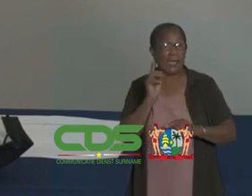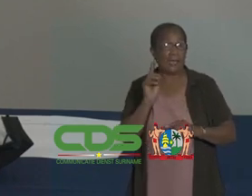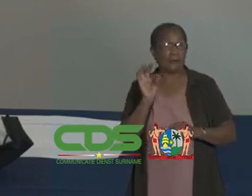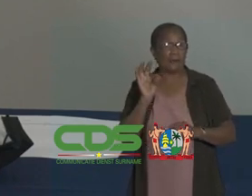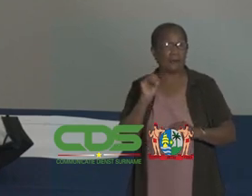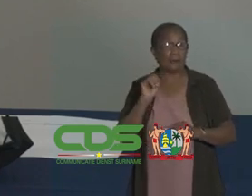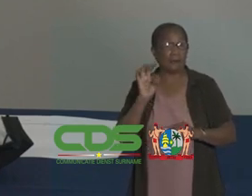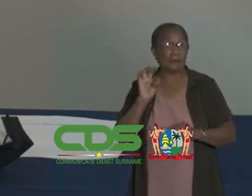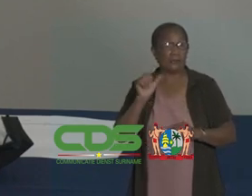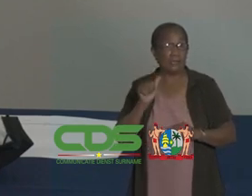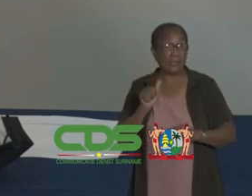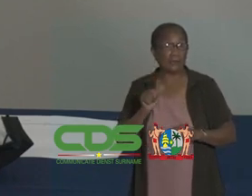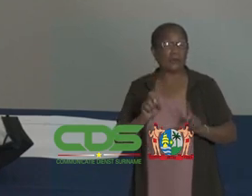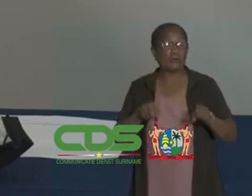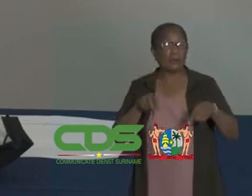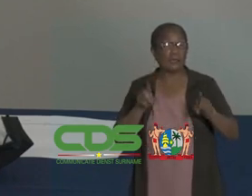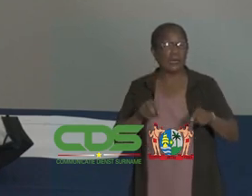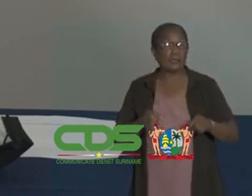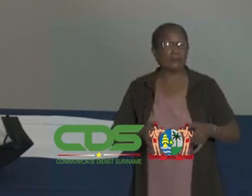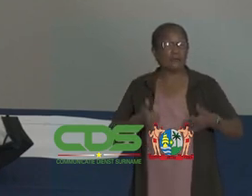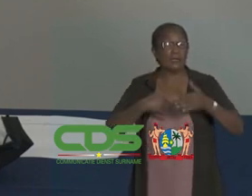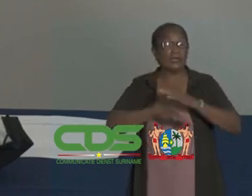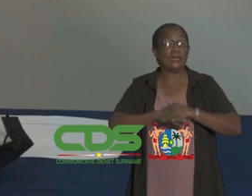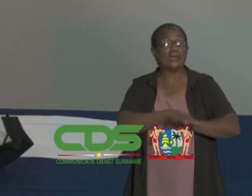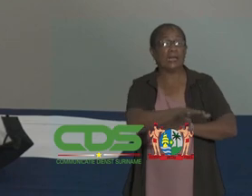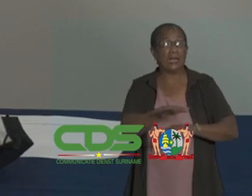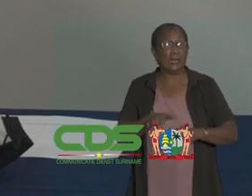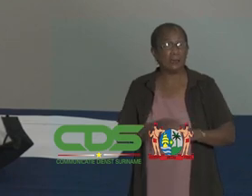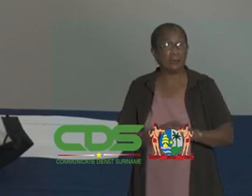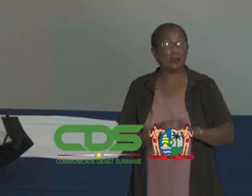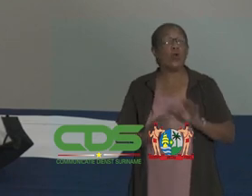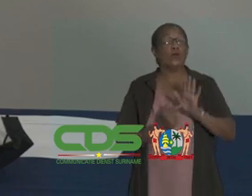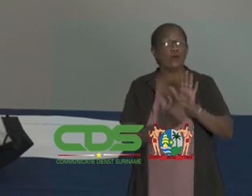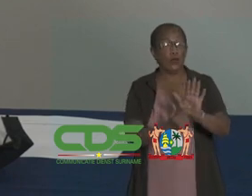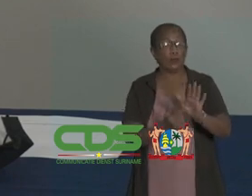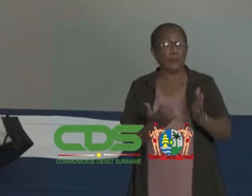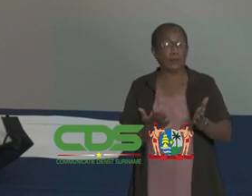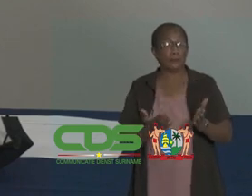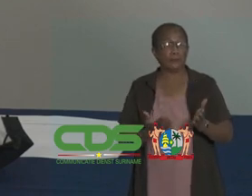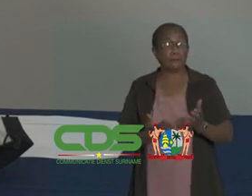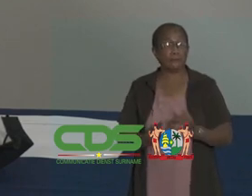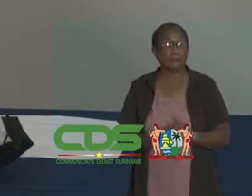behoorlijk heeft toegeslagen in heel veel landen. Maar om je een voorbeeld te noemen,